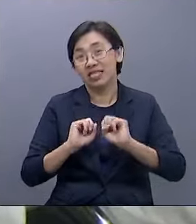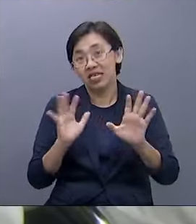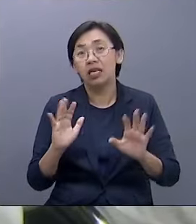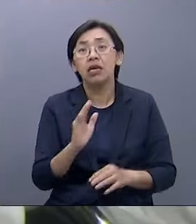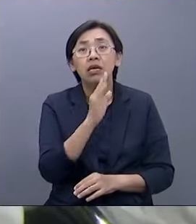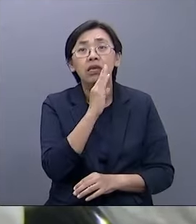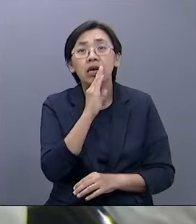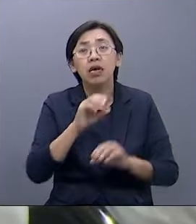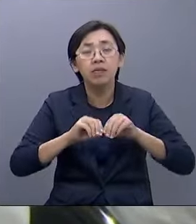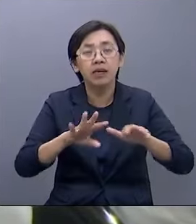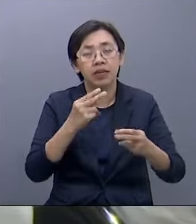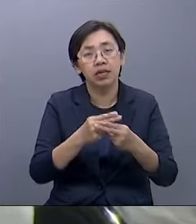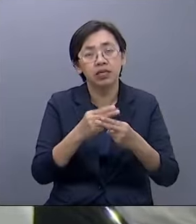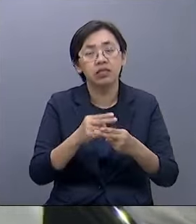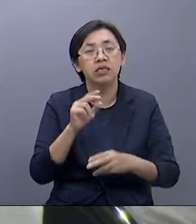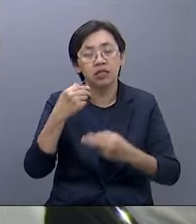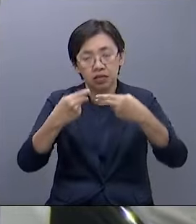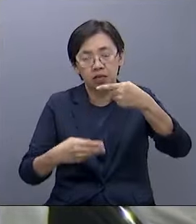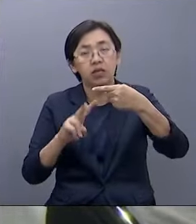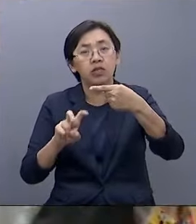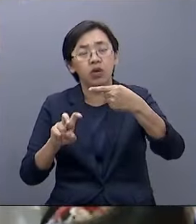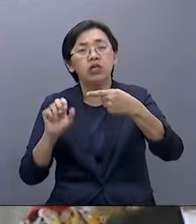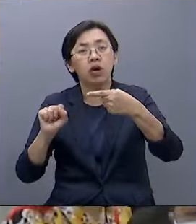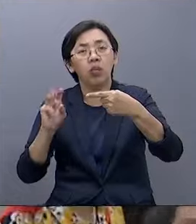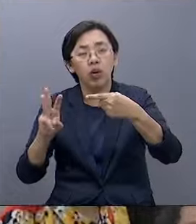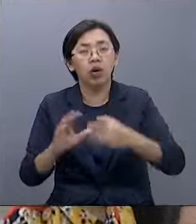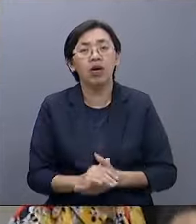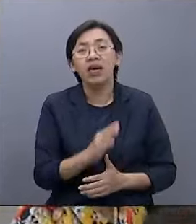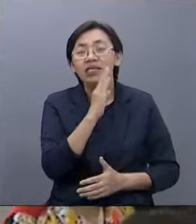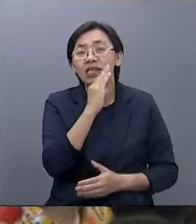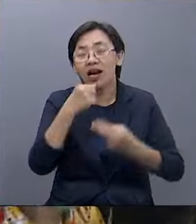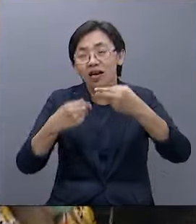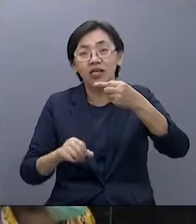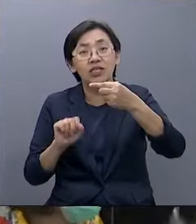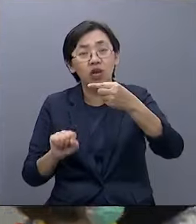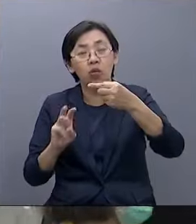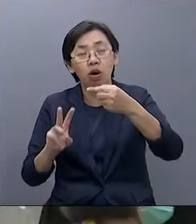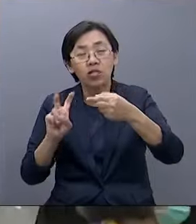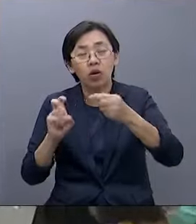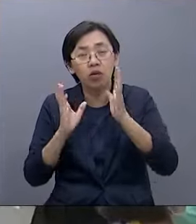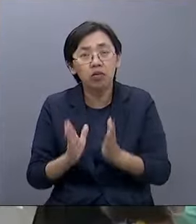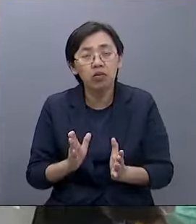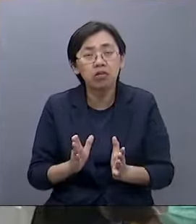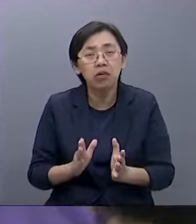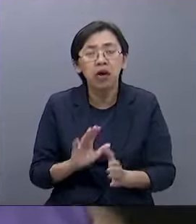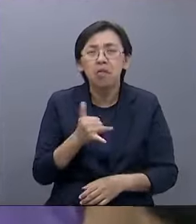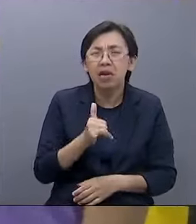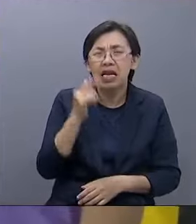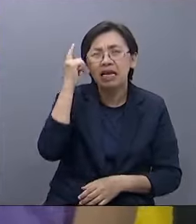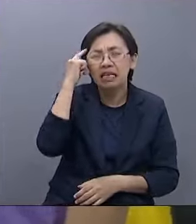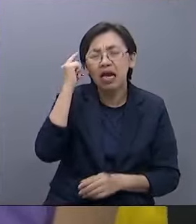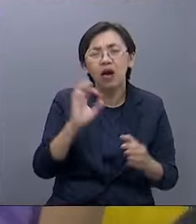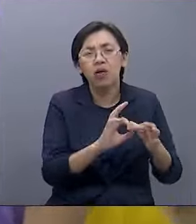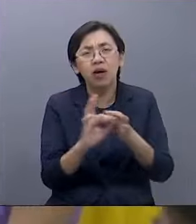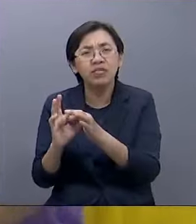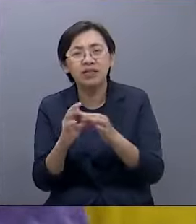มีการเผยแพร่รายชื่อว่าที่ 200สวนั่นก็คือคนที่ได้รับเลือกกลุ่มใหญ่เป็นคนที่อาจจะมองไปถึงความเชื่อมโยง